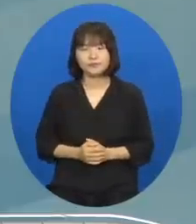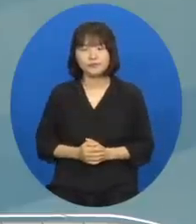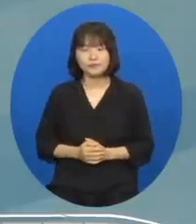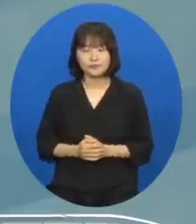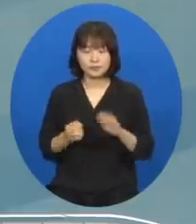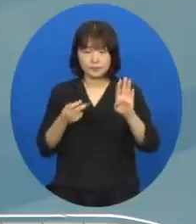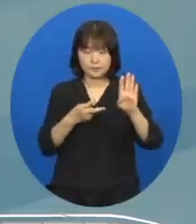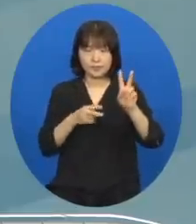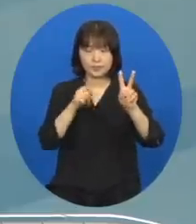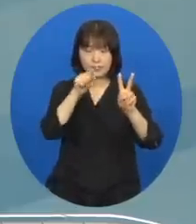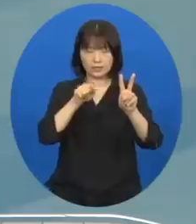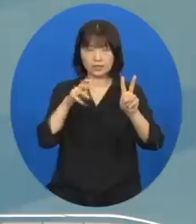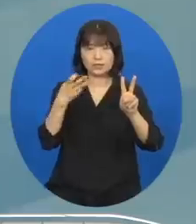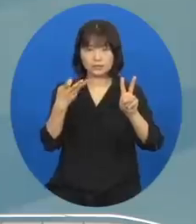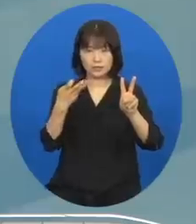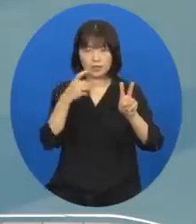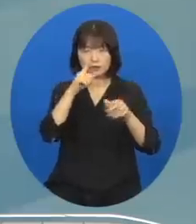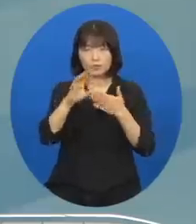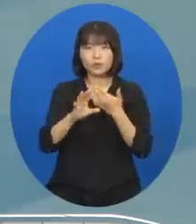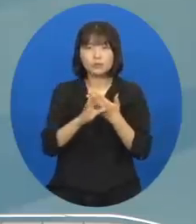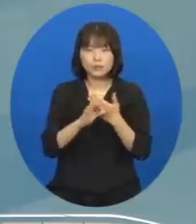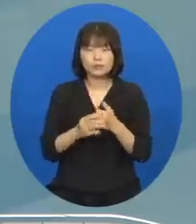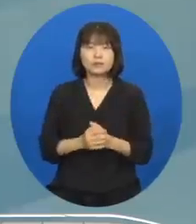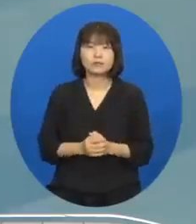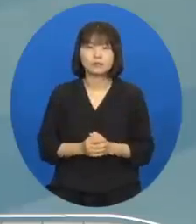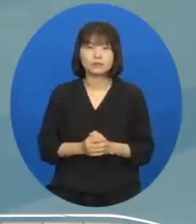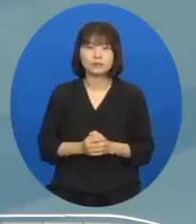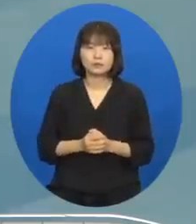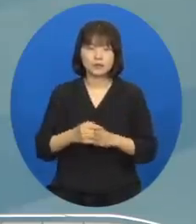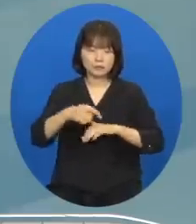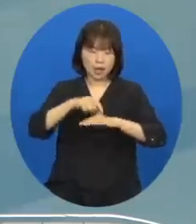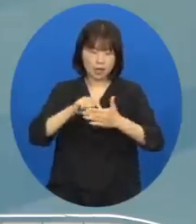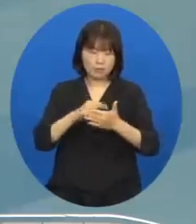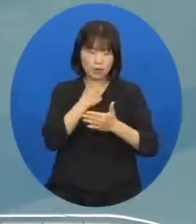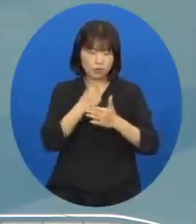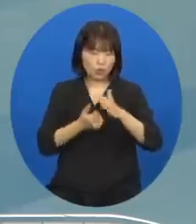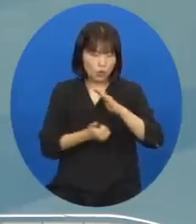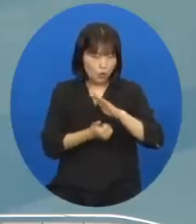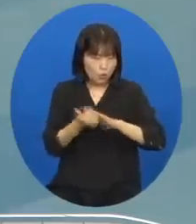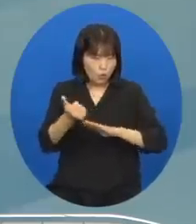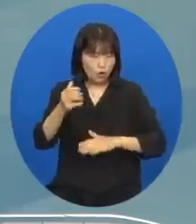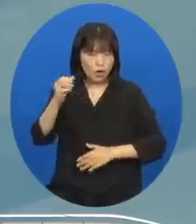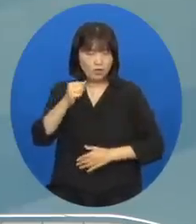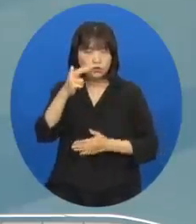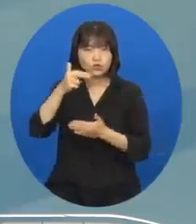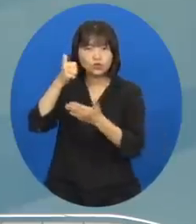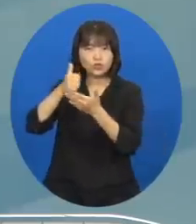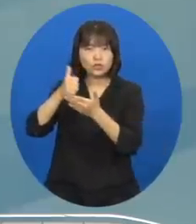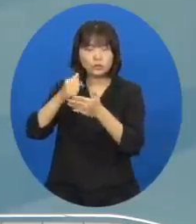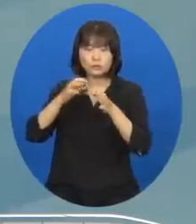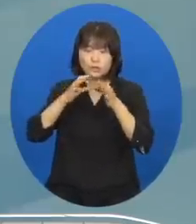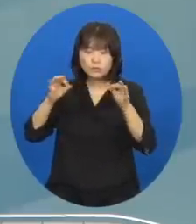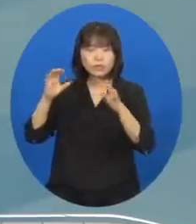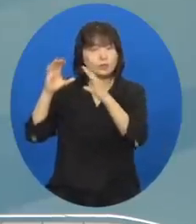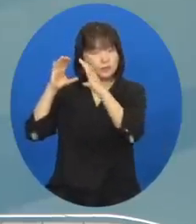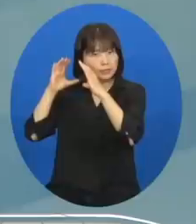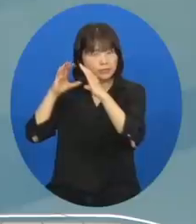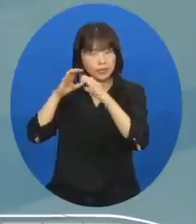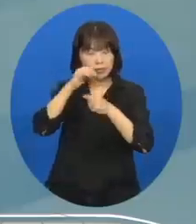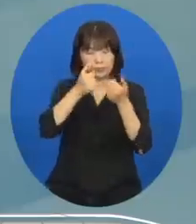빌립보서 2장 13절에 보면 마음의 소원을 가지고 주님의 음성을 듣는다고 말씀하고